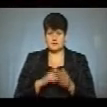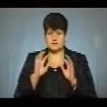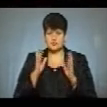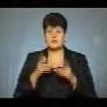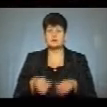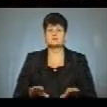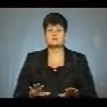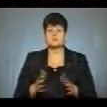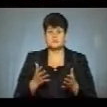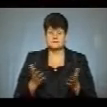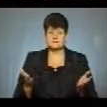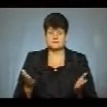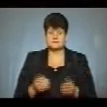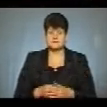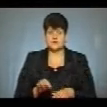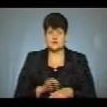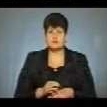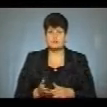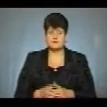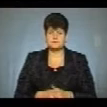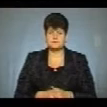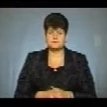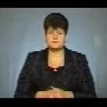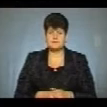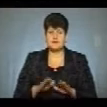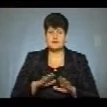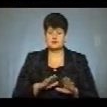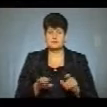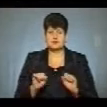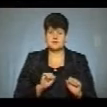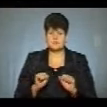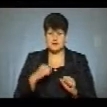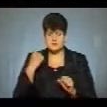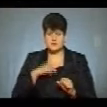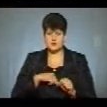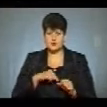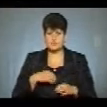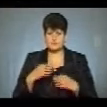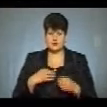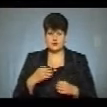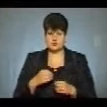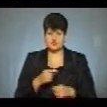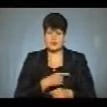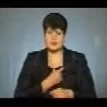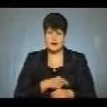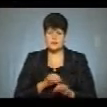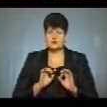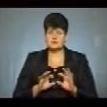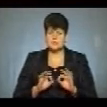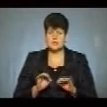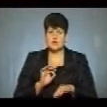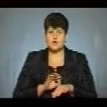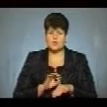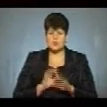вийшло, що сам захворів. Заступниця керівника психоневрологічної лікарні Валентина Кородюк розповіла, хворі